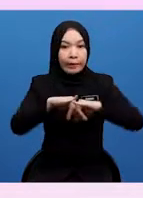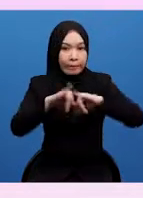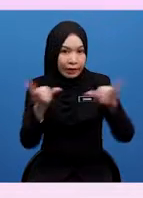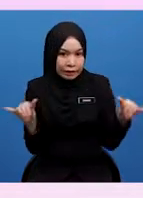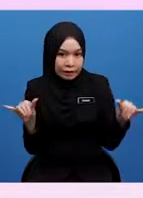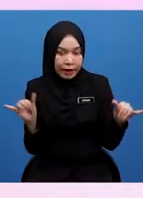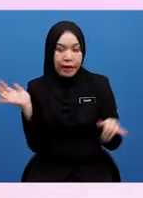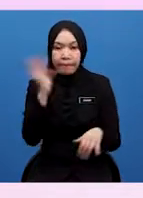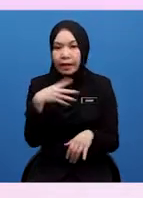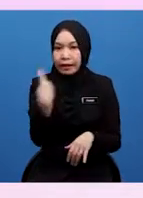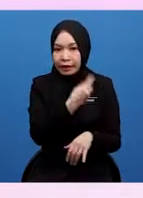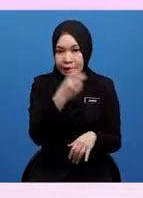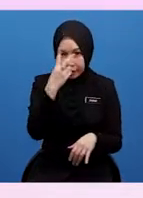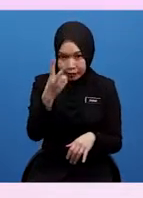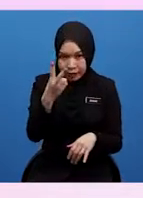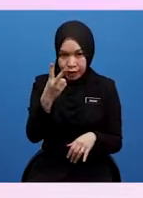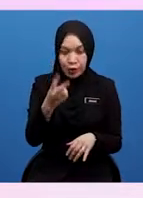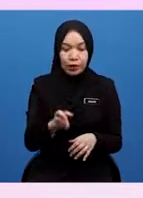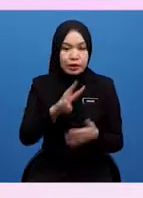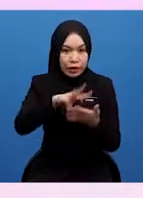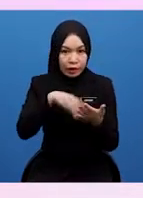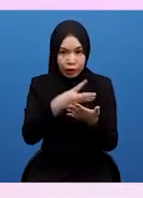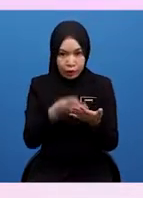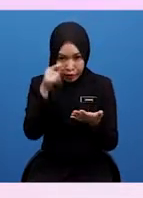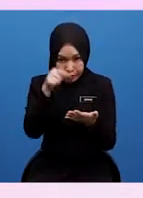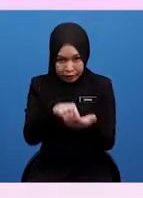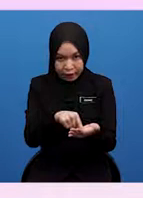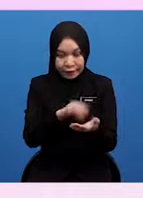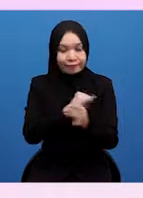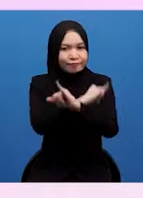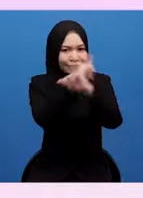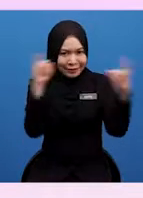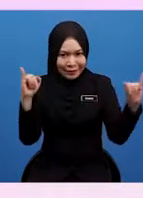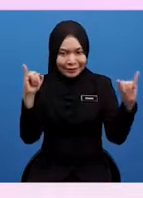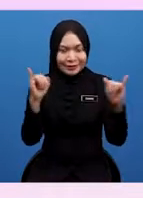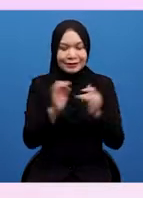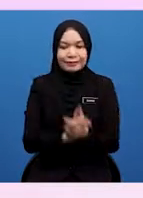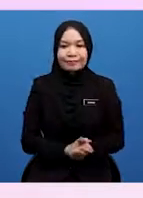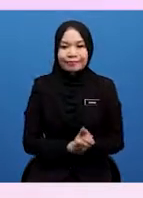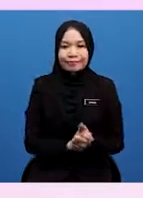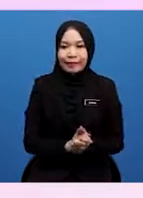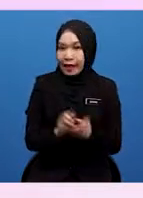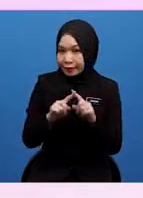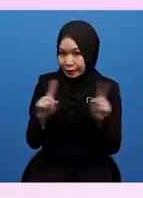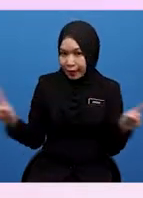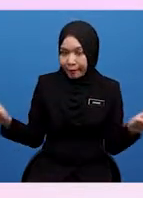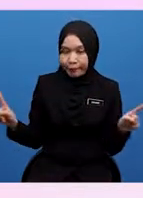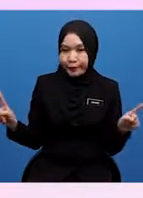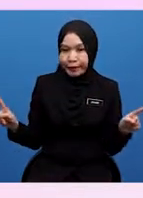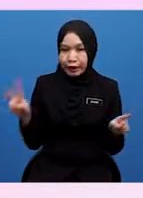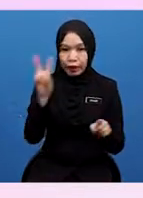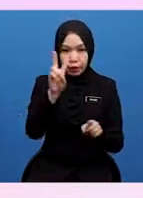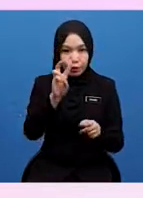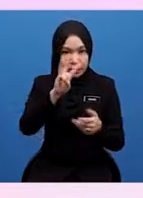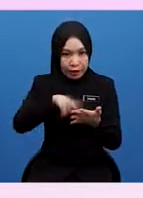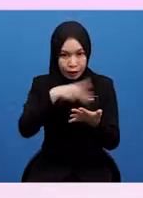lihat contoh jadual berikut. Jelas bukan? Namun begitu, kedua-dua